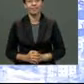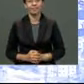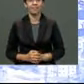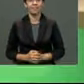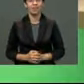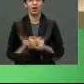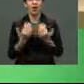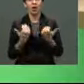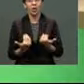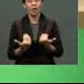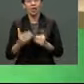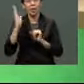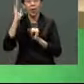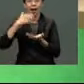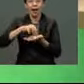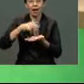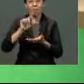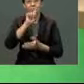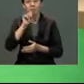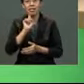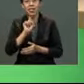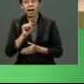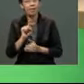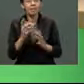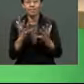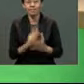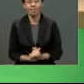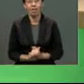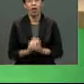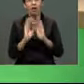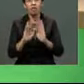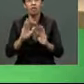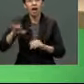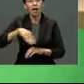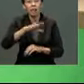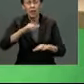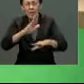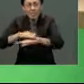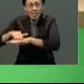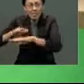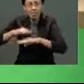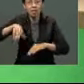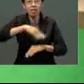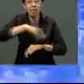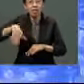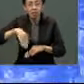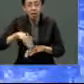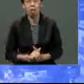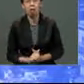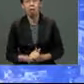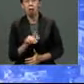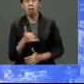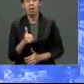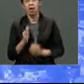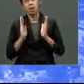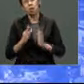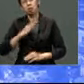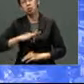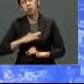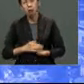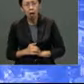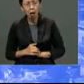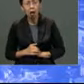วันนี้หมดประเด็นเรื่องของคำถามแล้วนะคะฝากให้ท่านโฆษกฝากถึงคุณผู้ชมเน้นย้ำกันอีกสักครั้งนึงเพราะว่าหลายๆคนอาจจะบอกว่าในเมื่อไม่พ